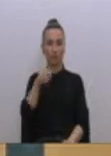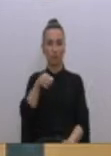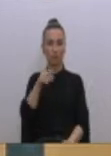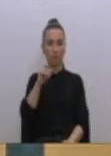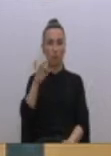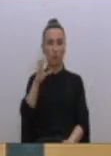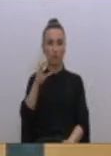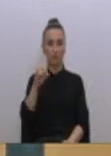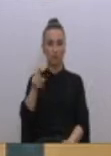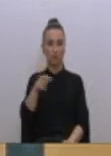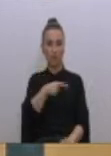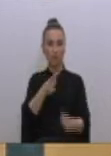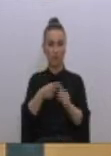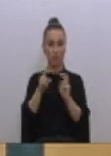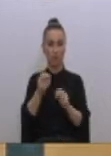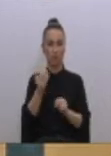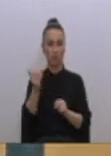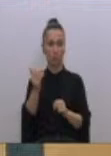PricewaterhouseCoopers-ი